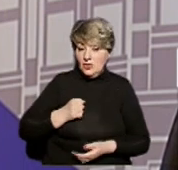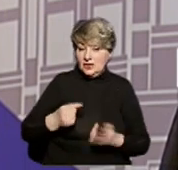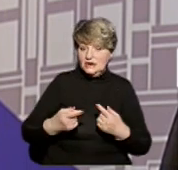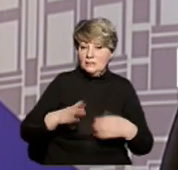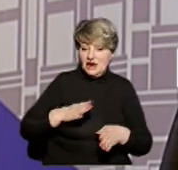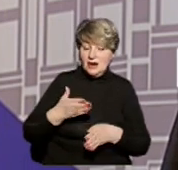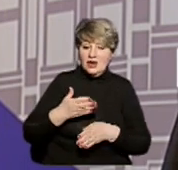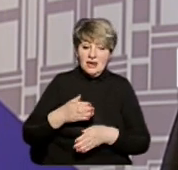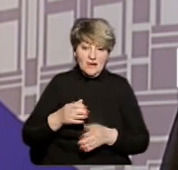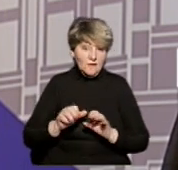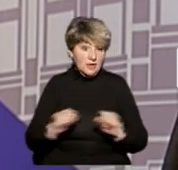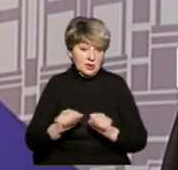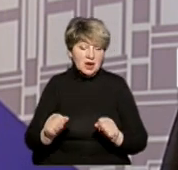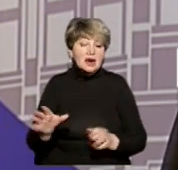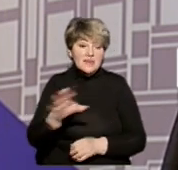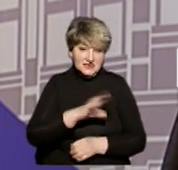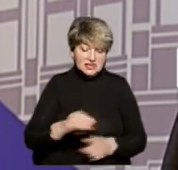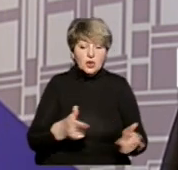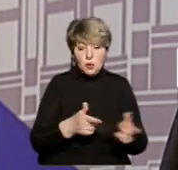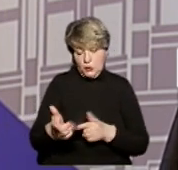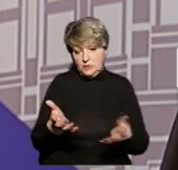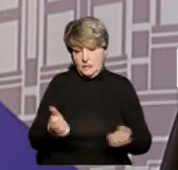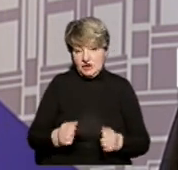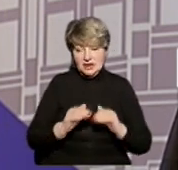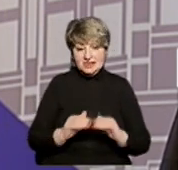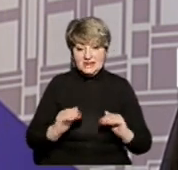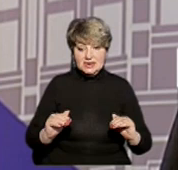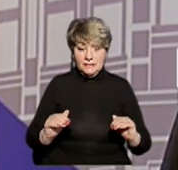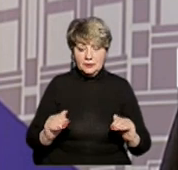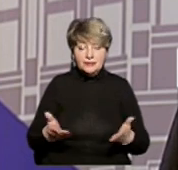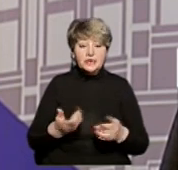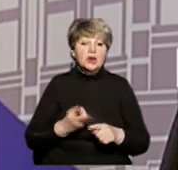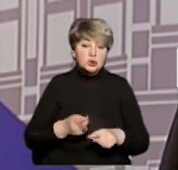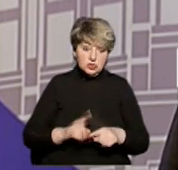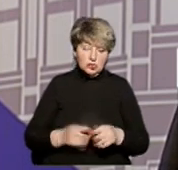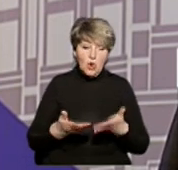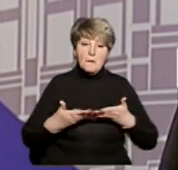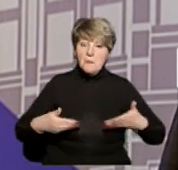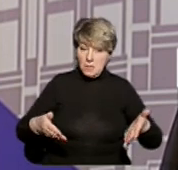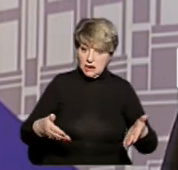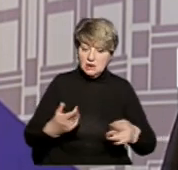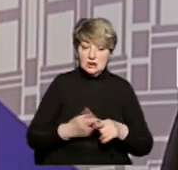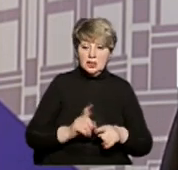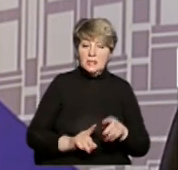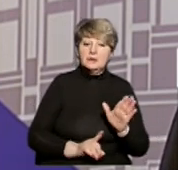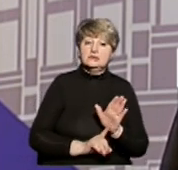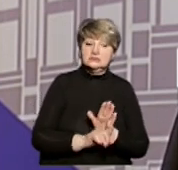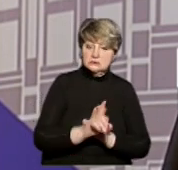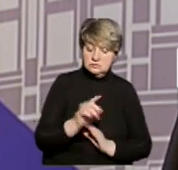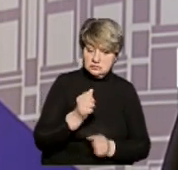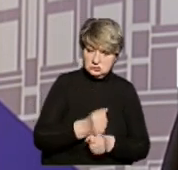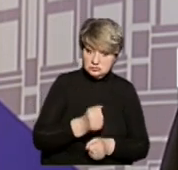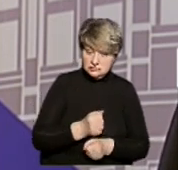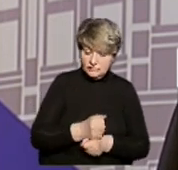були вибухи, всі на сьогодні готові прийняти дітей. Тому ми процес розпочали, заяви приймаємо